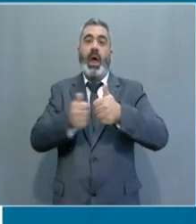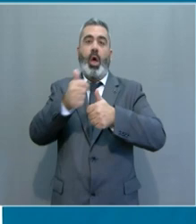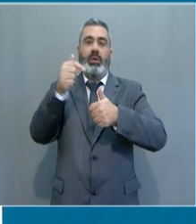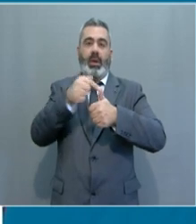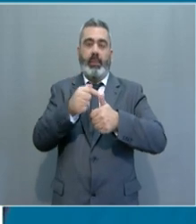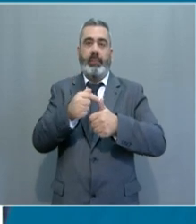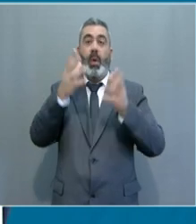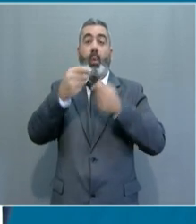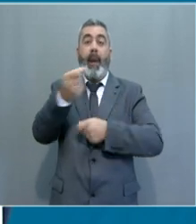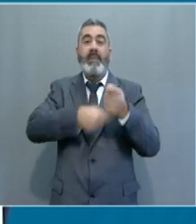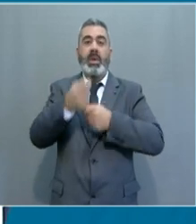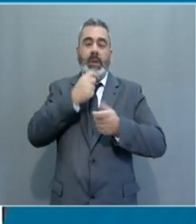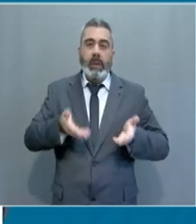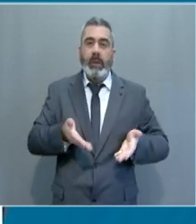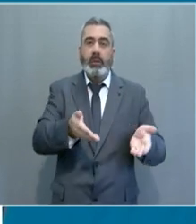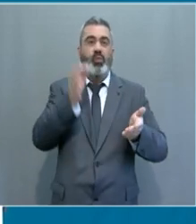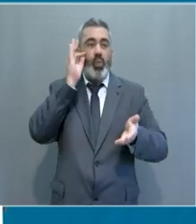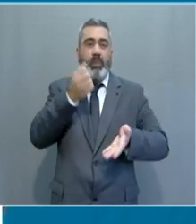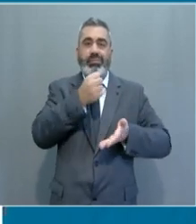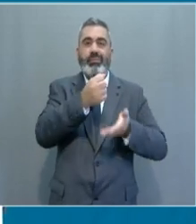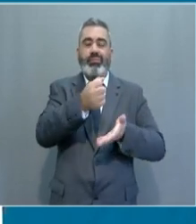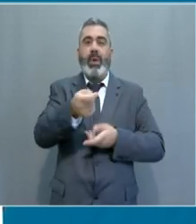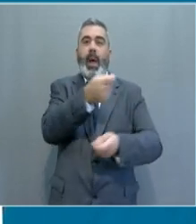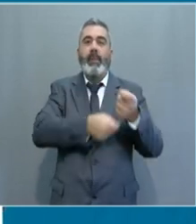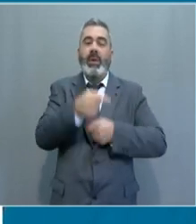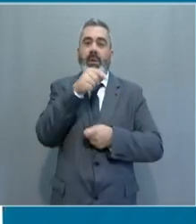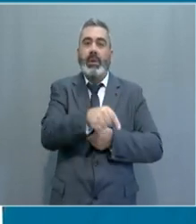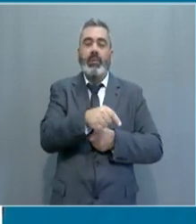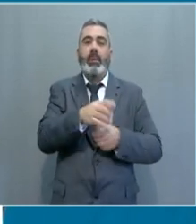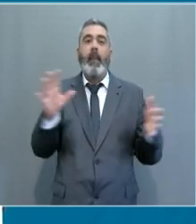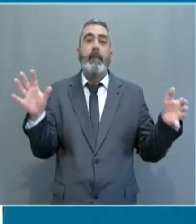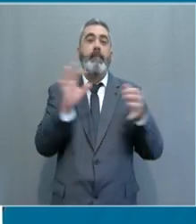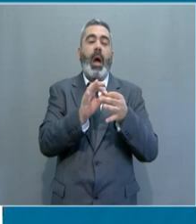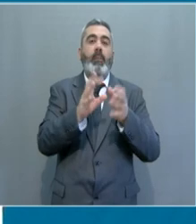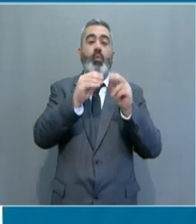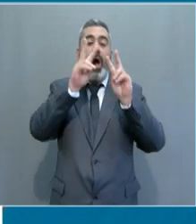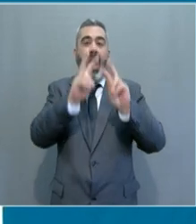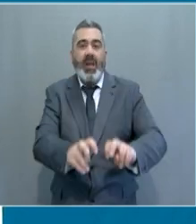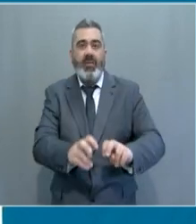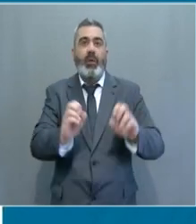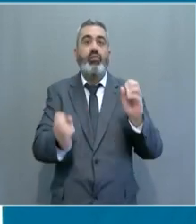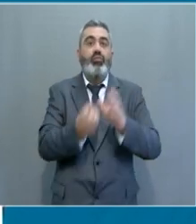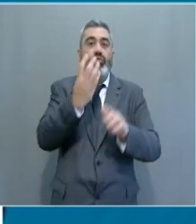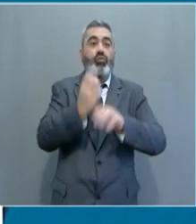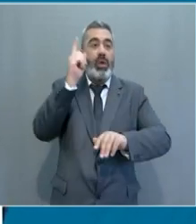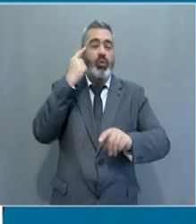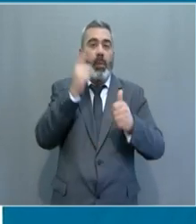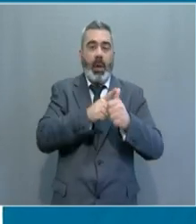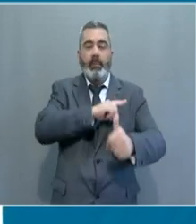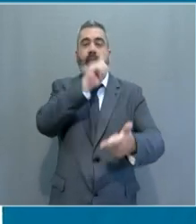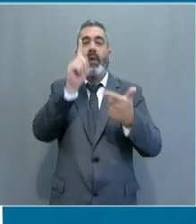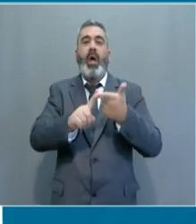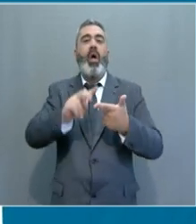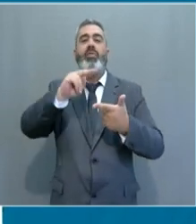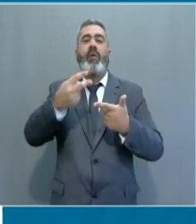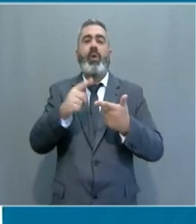προώθησης επιχειρηματικότητας με δράσεις ενίσχυσης των επιχειρήσεων και διασύνδεσής τους με την έρευνα και την καινοτομία. Δεύτερη, την